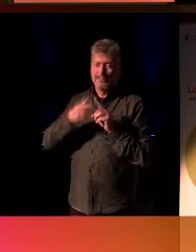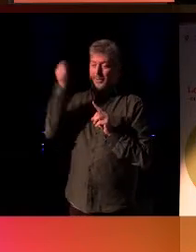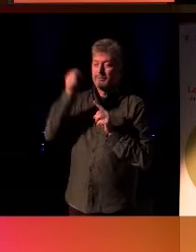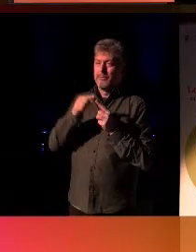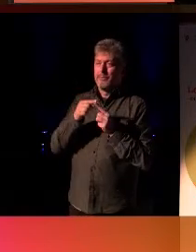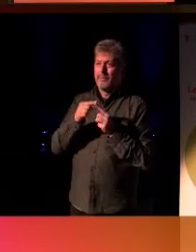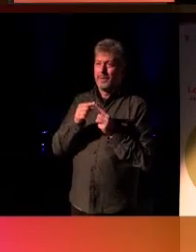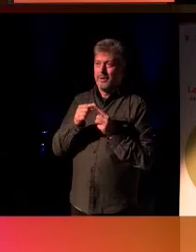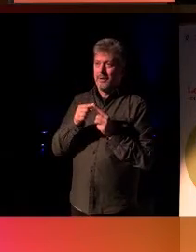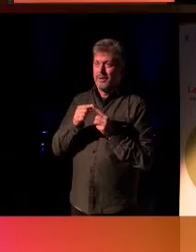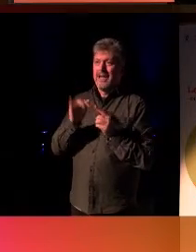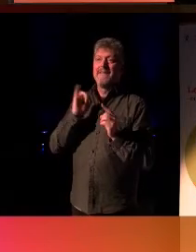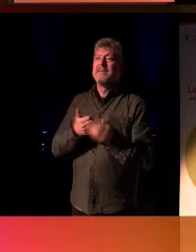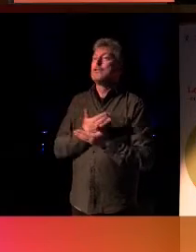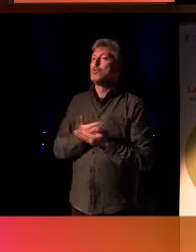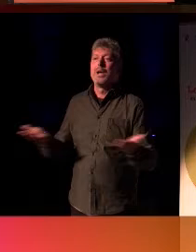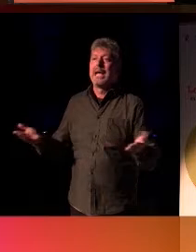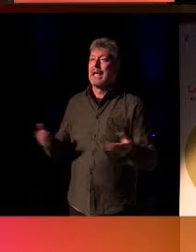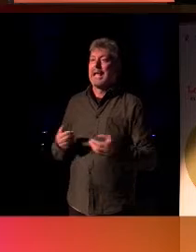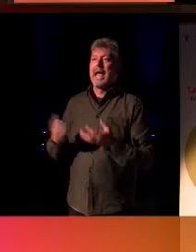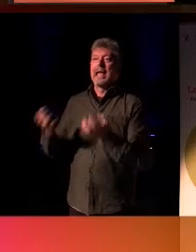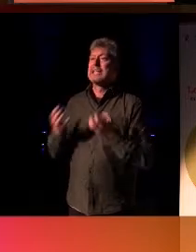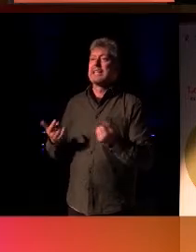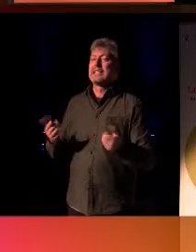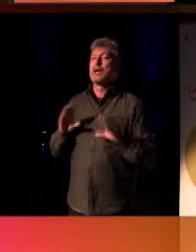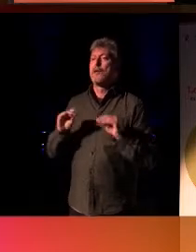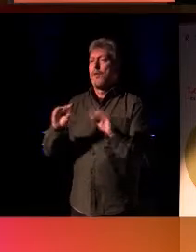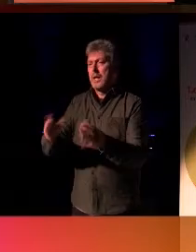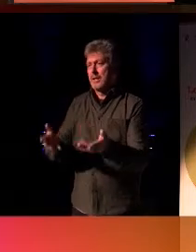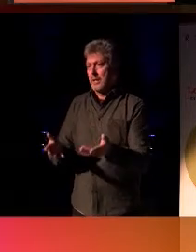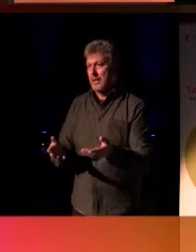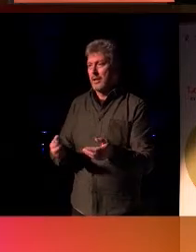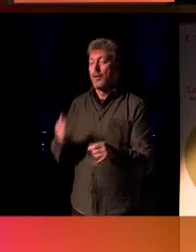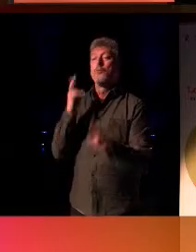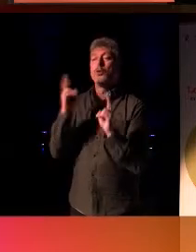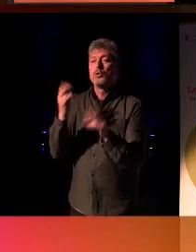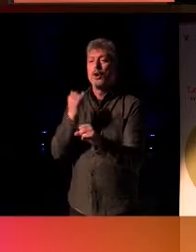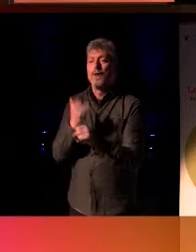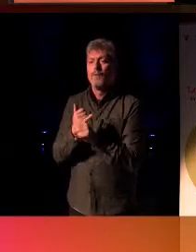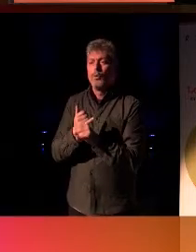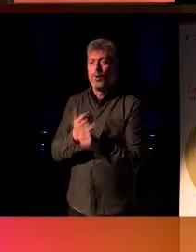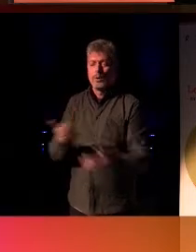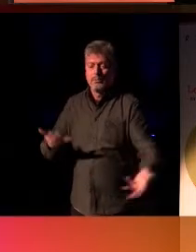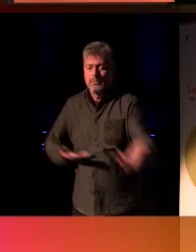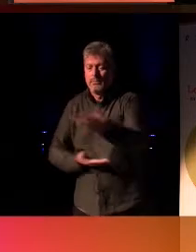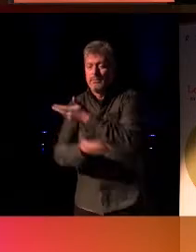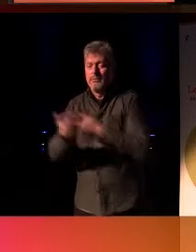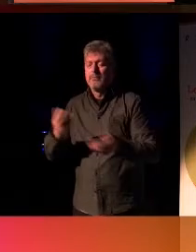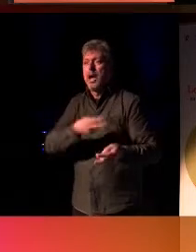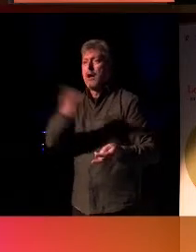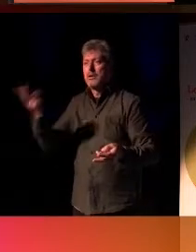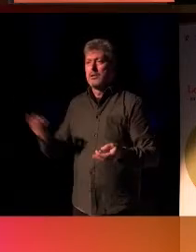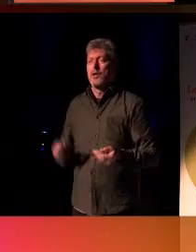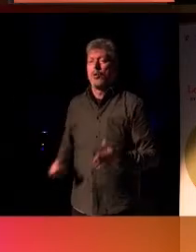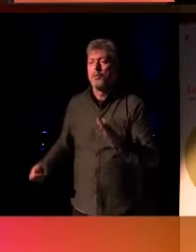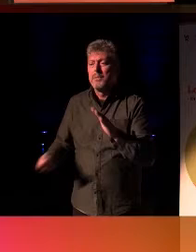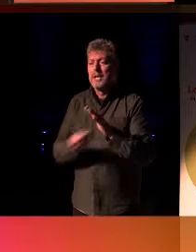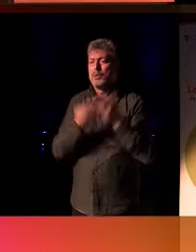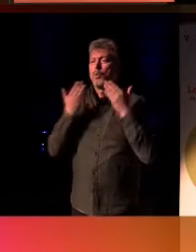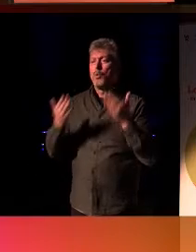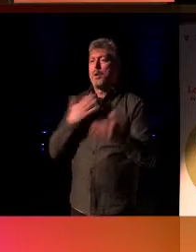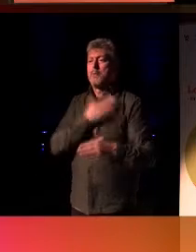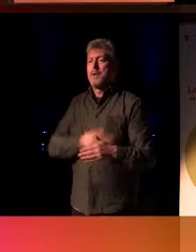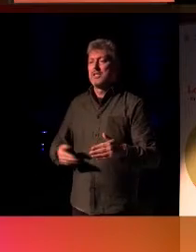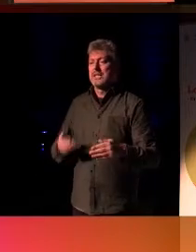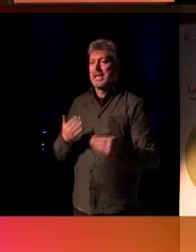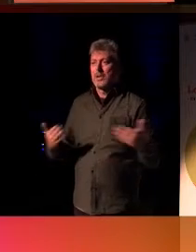uten å interessere deg for forbedring, og i hvordan du samspiller med andre for å bidra til gode pasientmøter